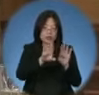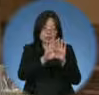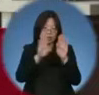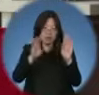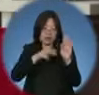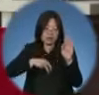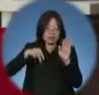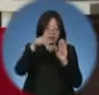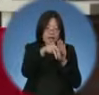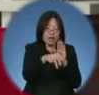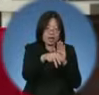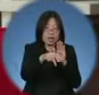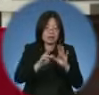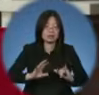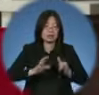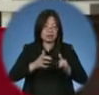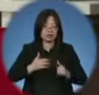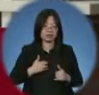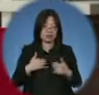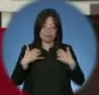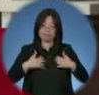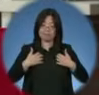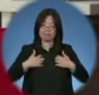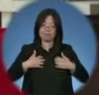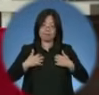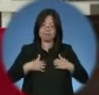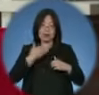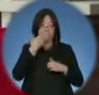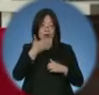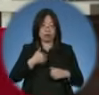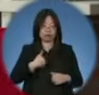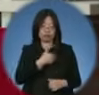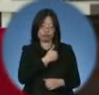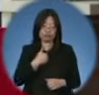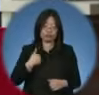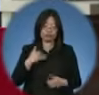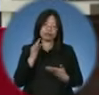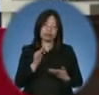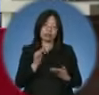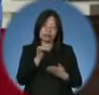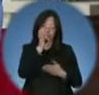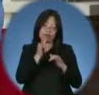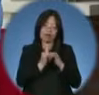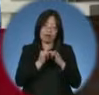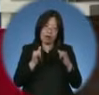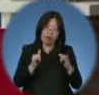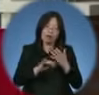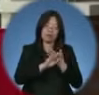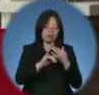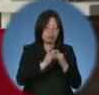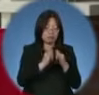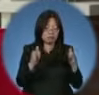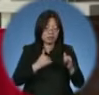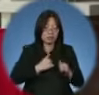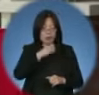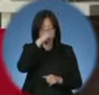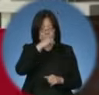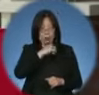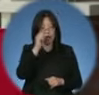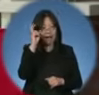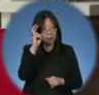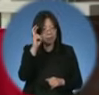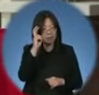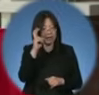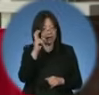열고 나가면은 세상이 나를 반겨주고 나는 충분히 그럴 가치가 있는 사람이고 사람들은 나를 좋아해 줄